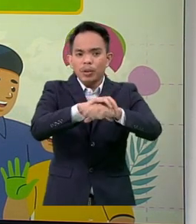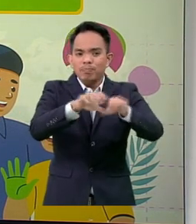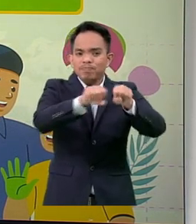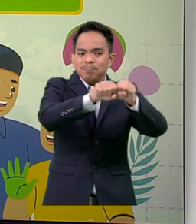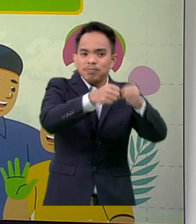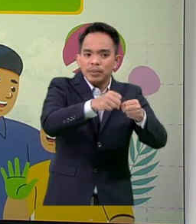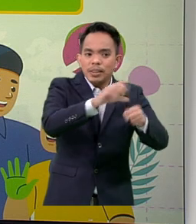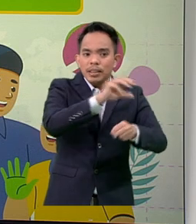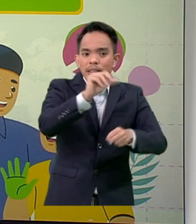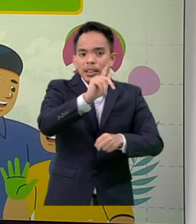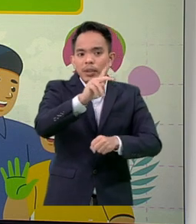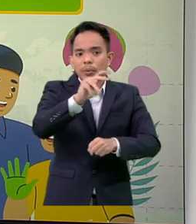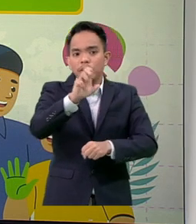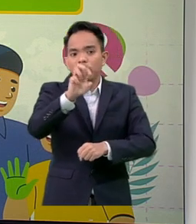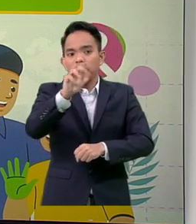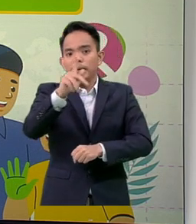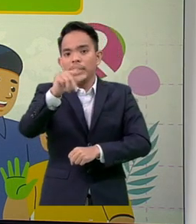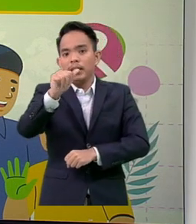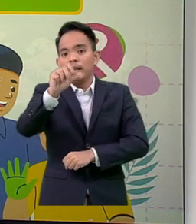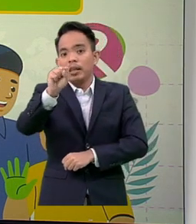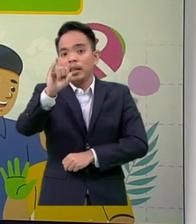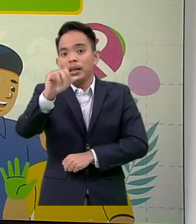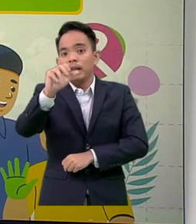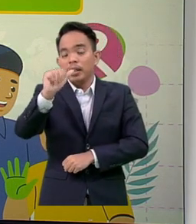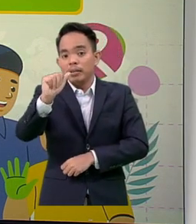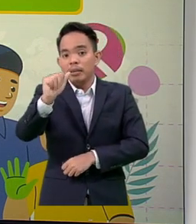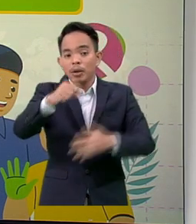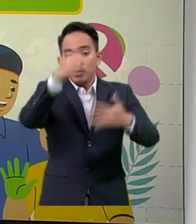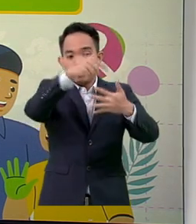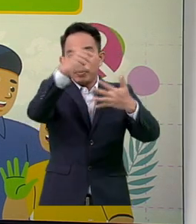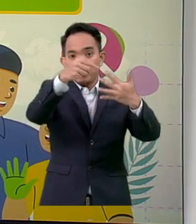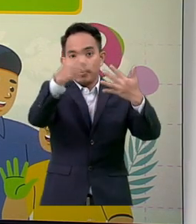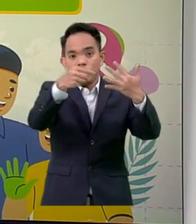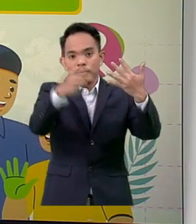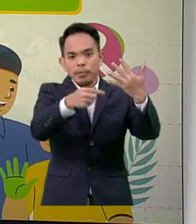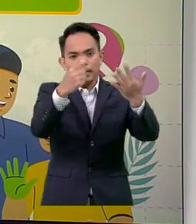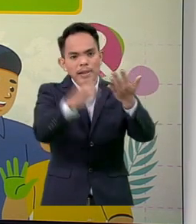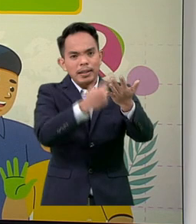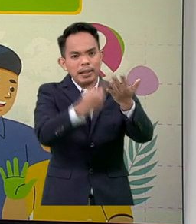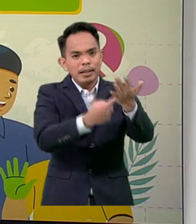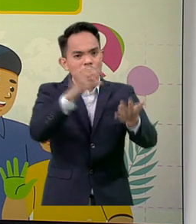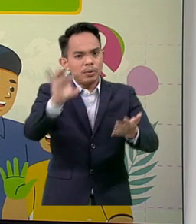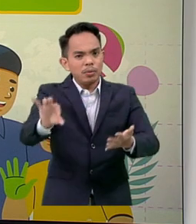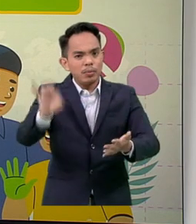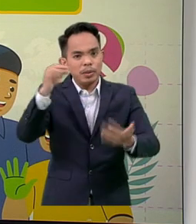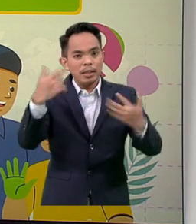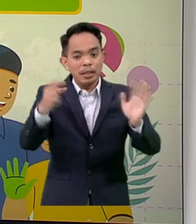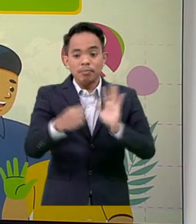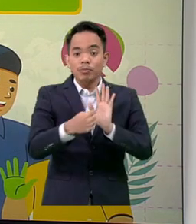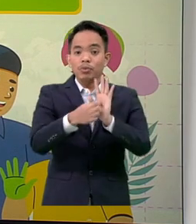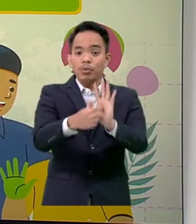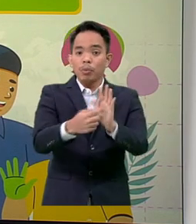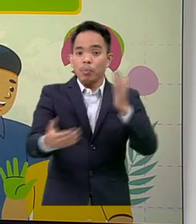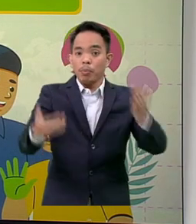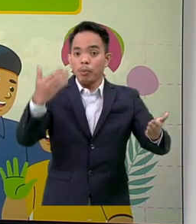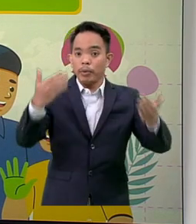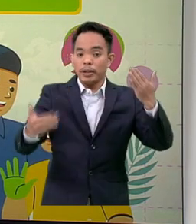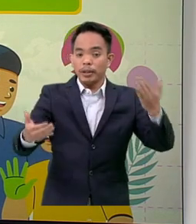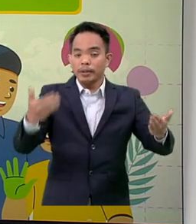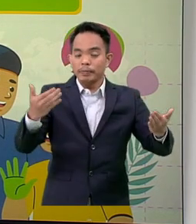juga achondroplasia. Dan ini adalah antara penyakit-penyakit jarang jumpa seperti yang dipaparkan tadi, mungkin